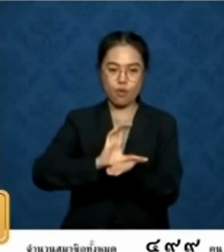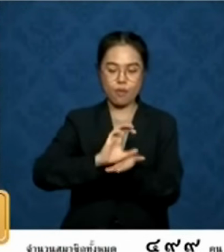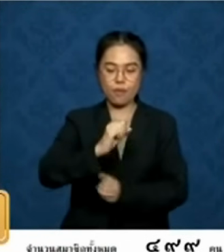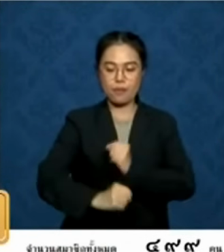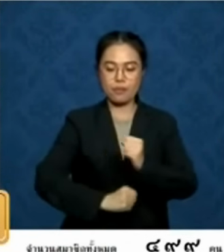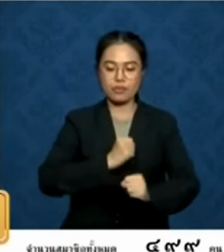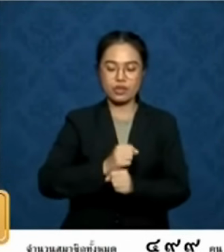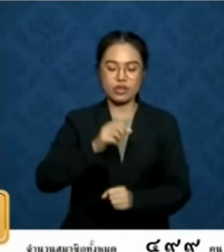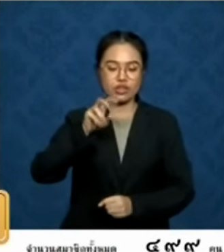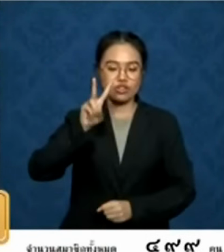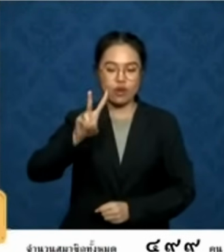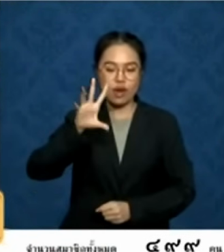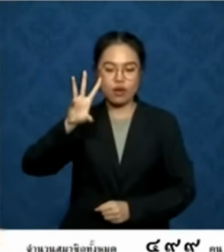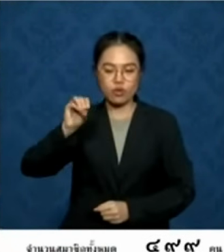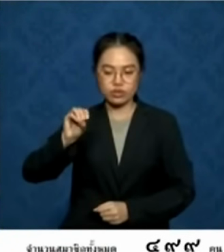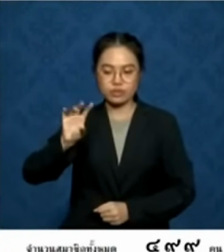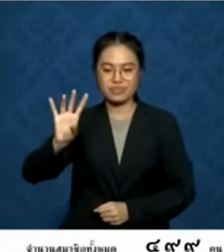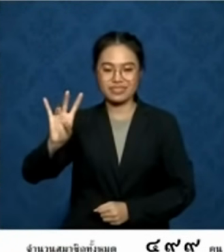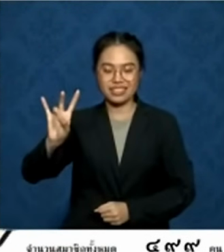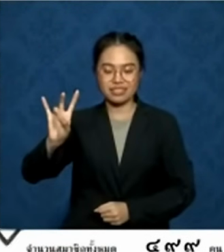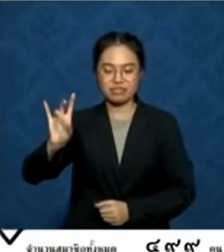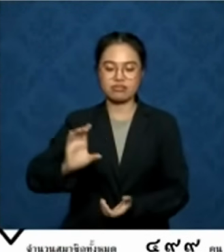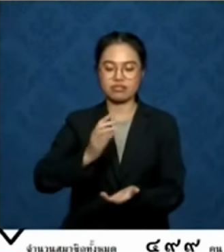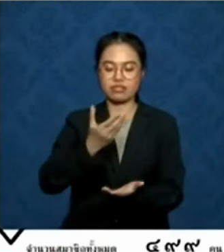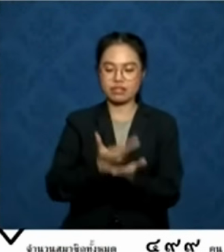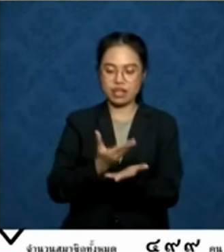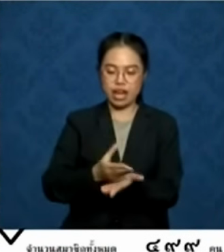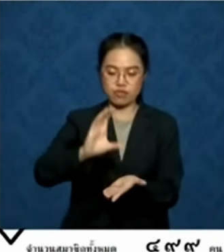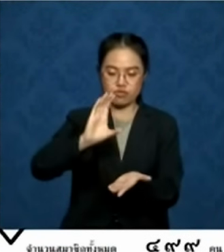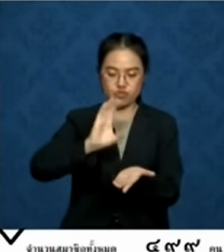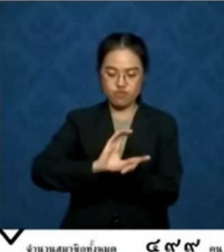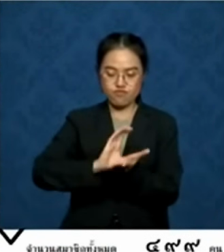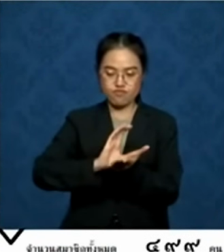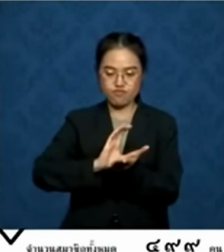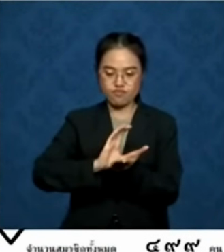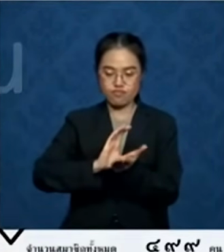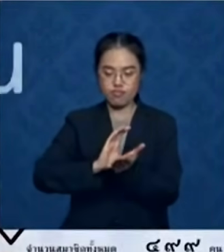พ.ศ. 2567เป็นจำนวนไม่เกิน